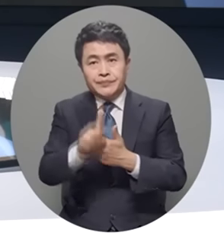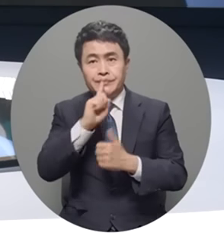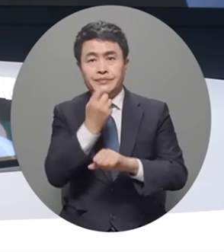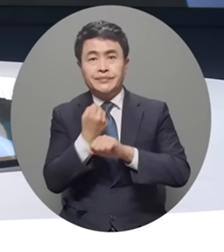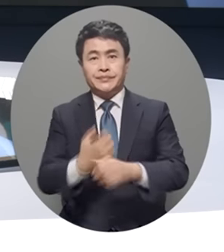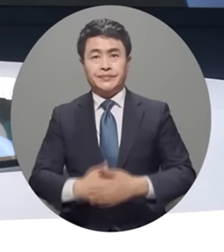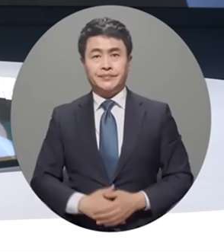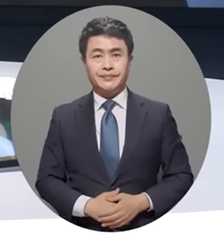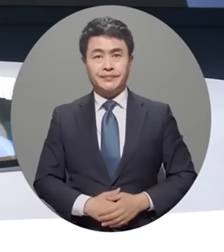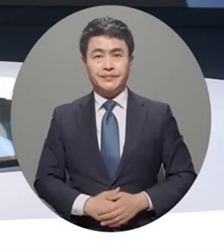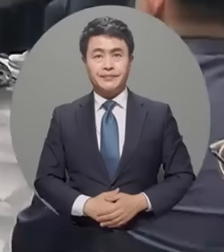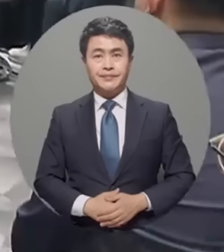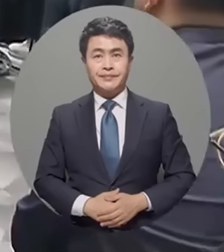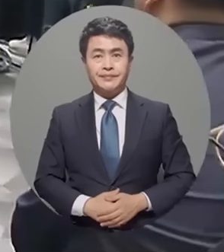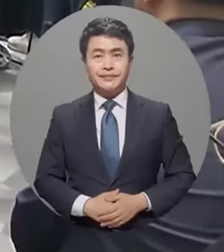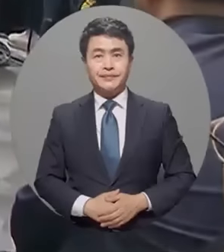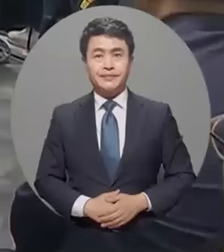기자입니다.